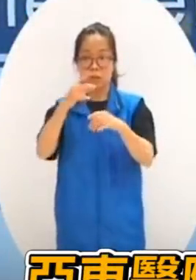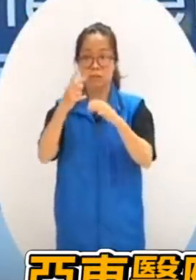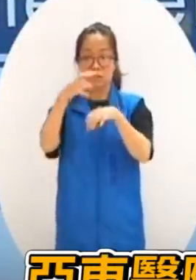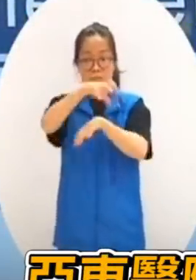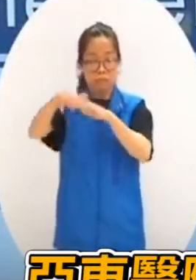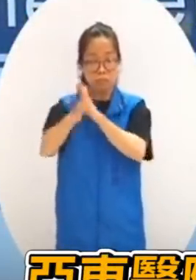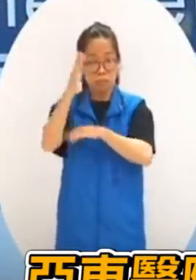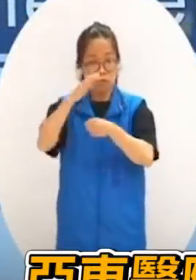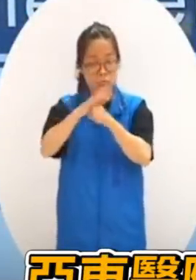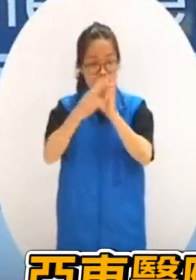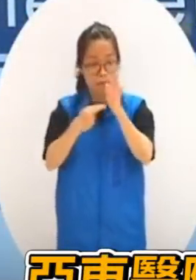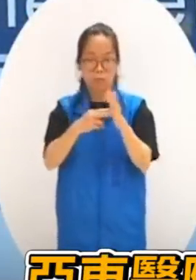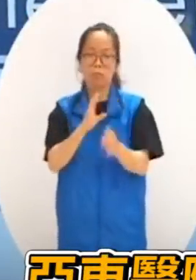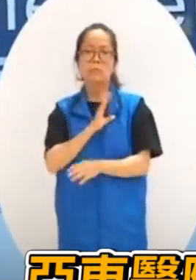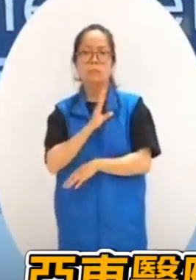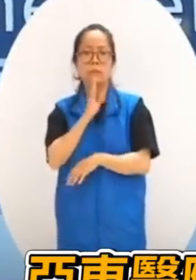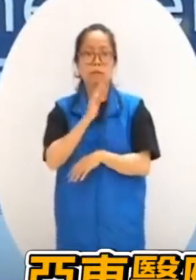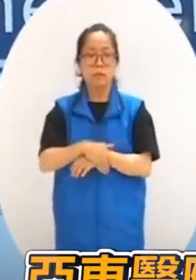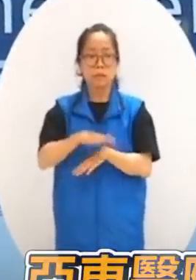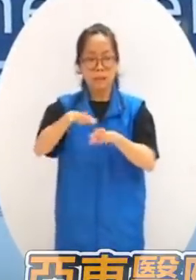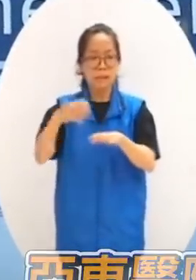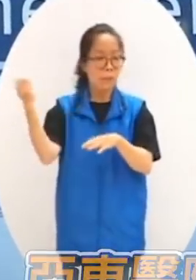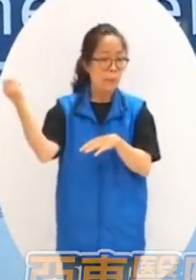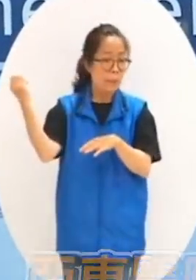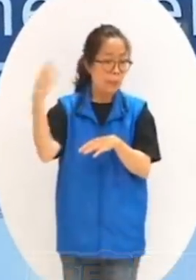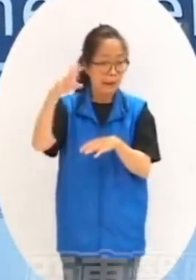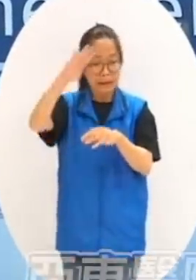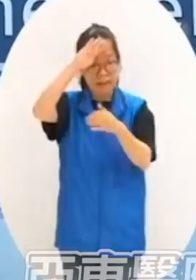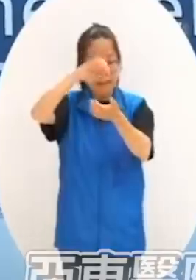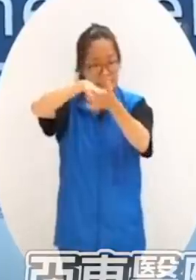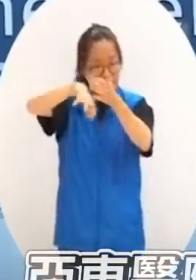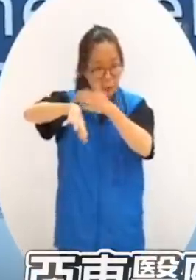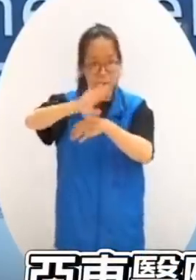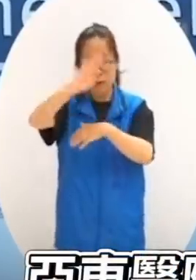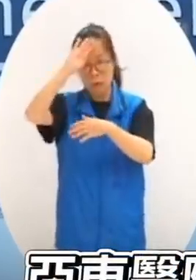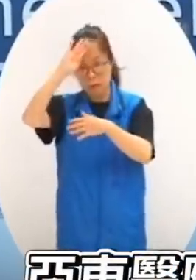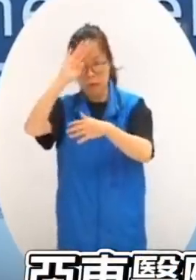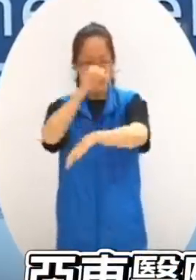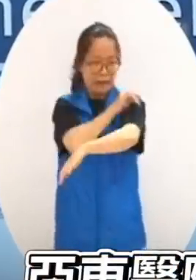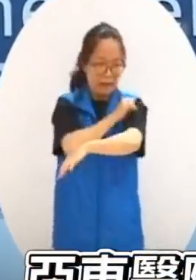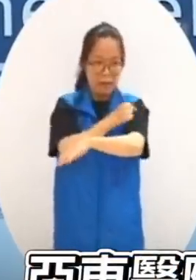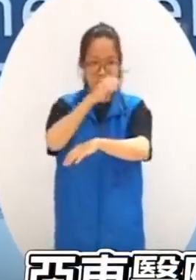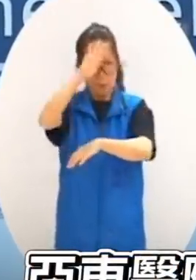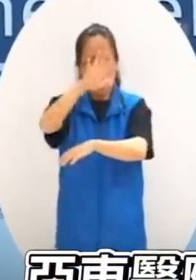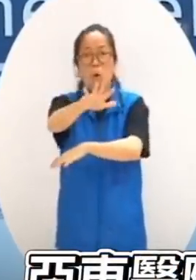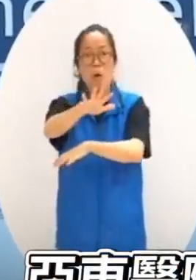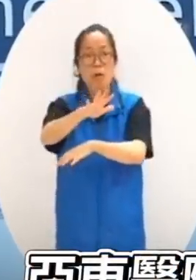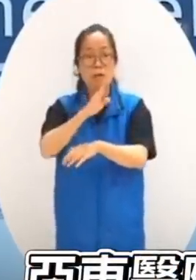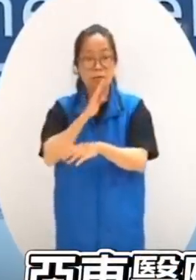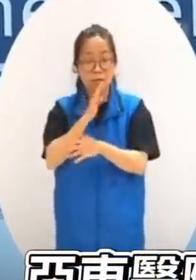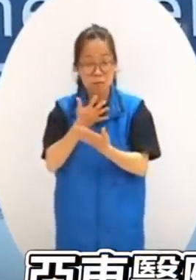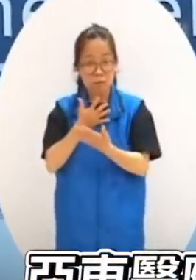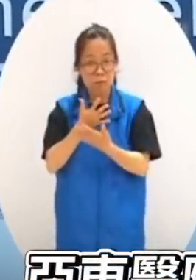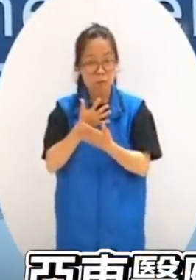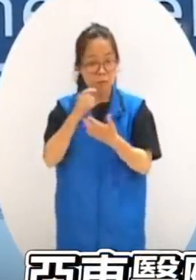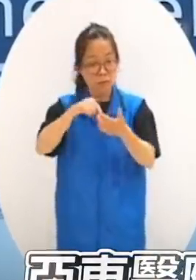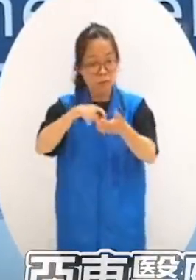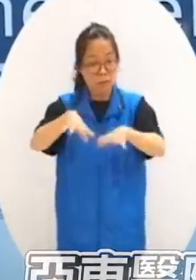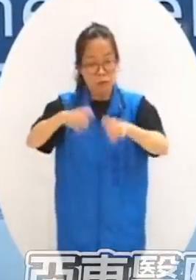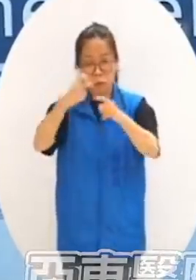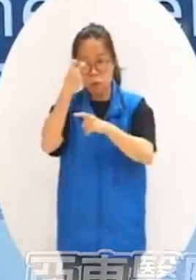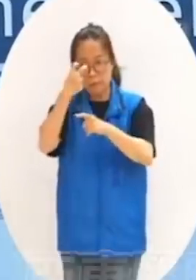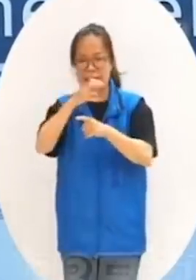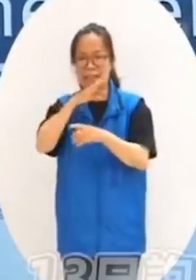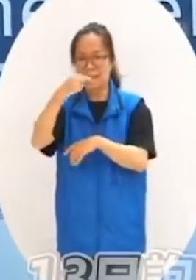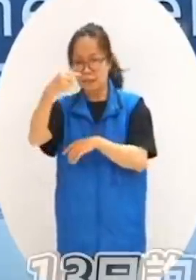那因为今天有传出就是台中医院有七名患者跟看护确诊，那卫生局说初步筛检是阴